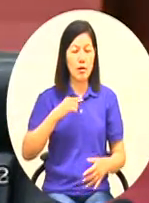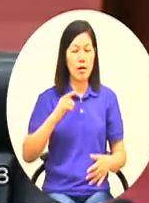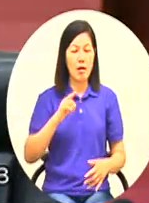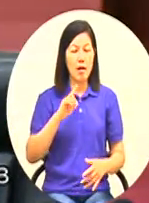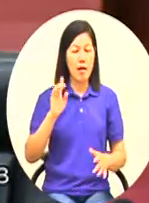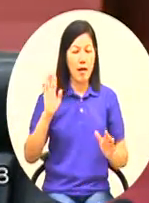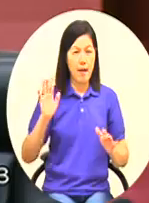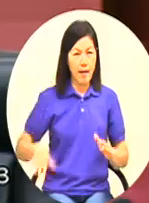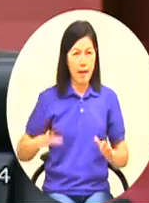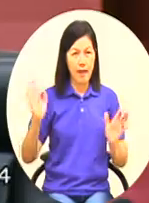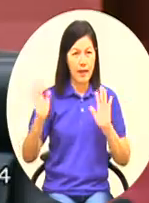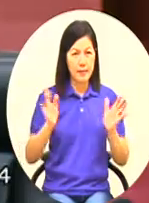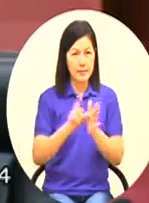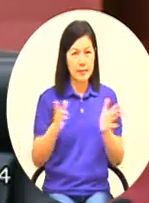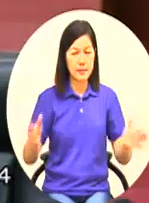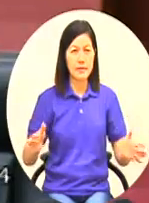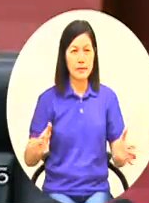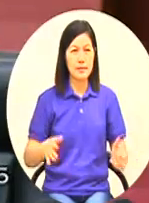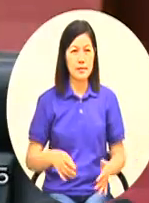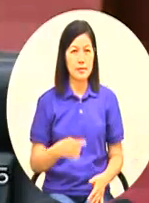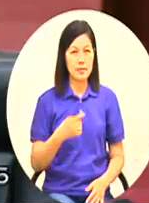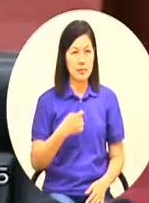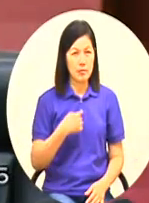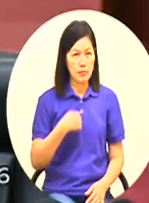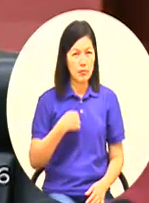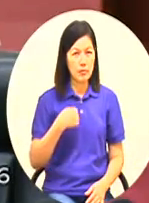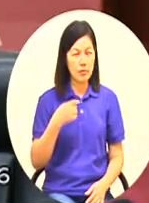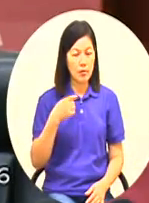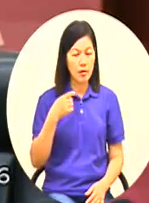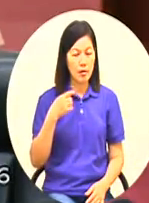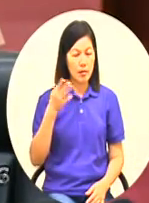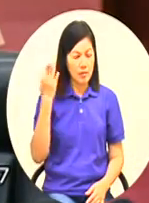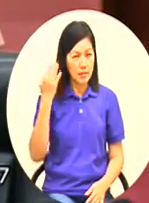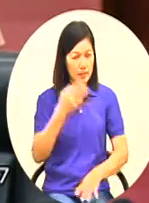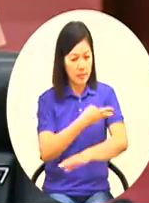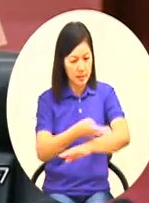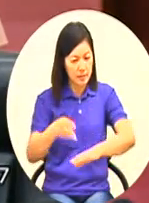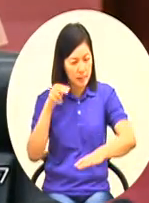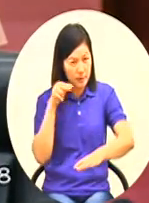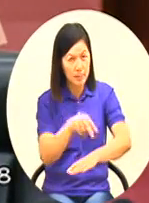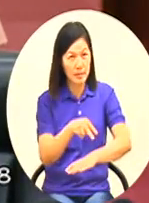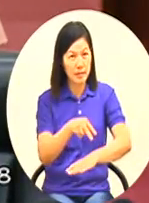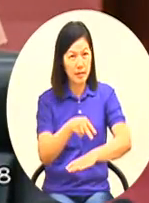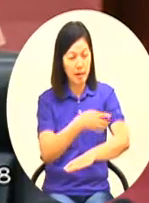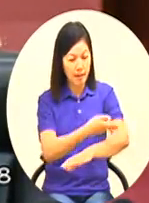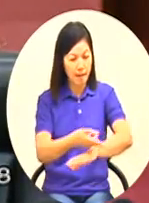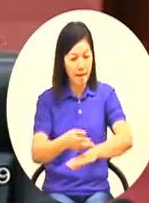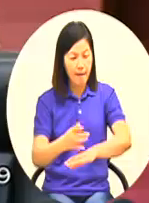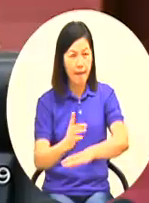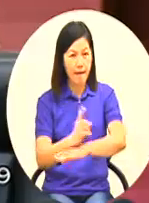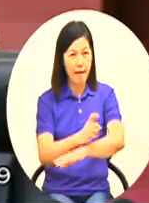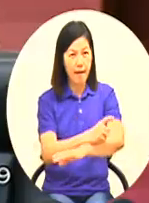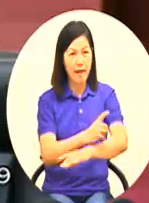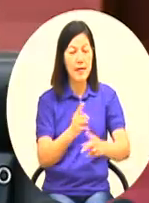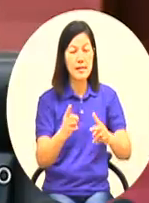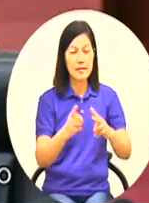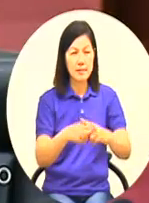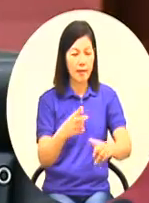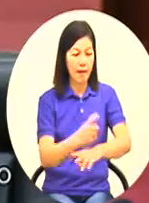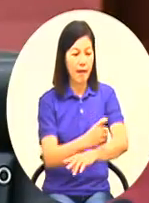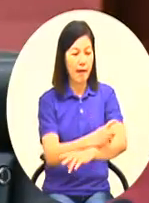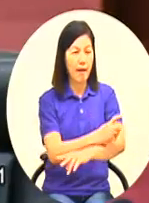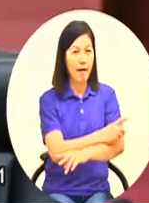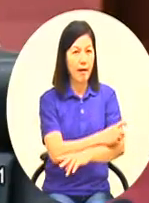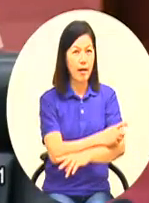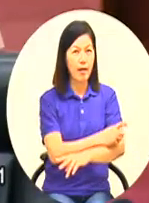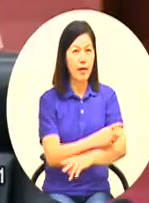泳，但是阮阵电味落对不对哦，还阁当看到，迄溪虾啊，细只虾伫遐咧游啊，哦，啊